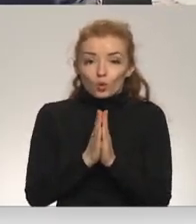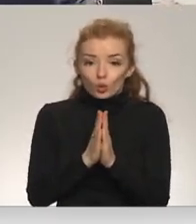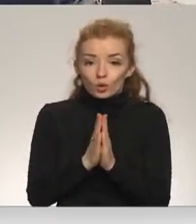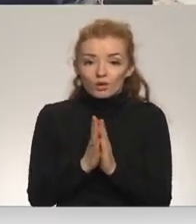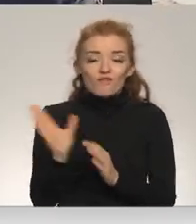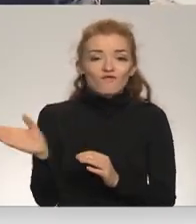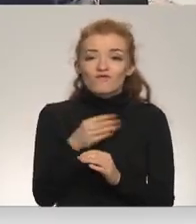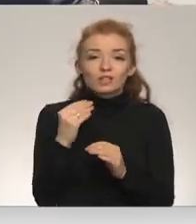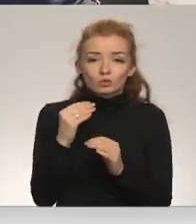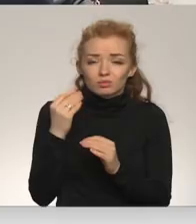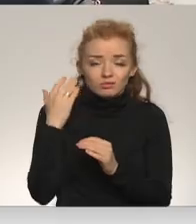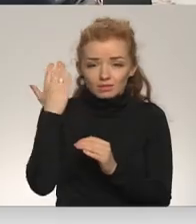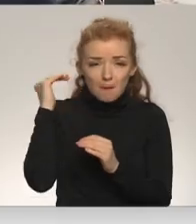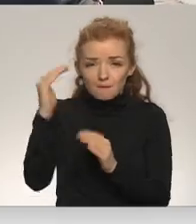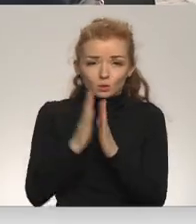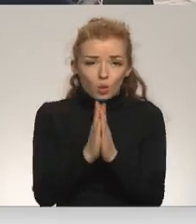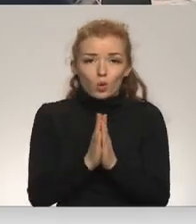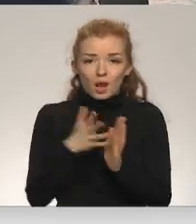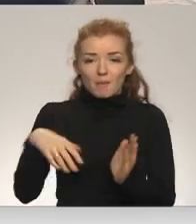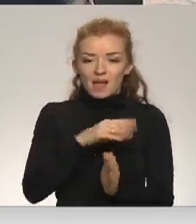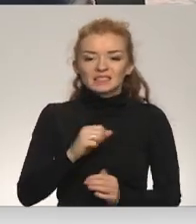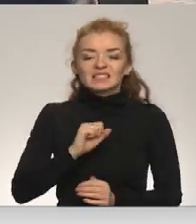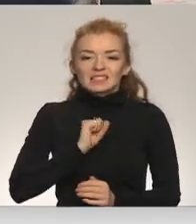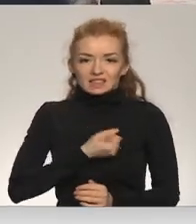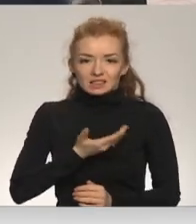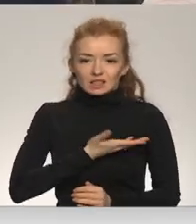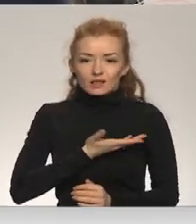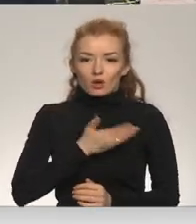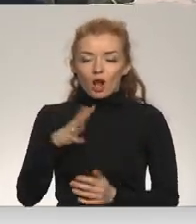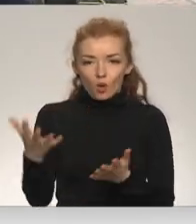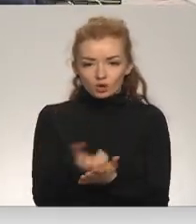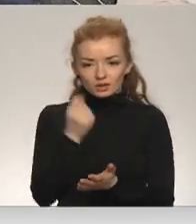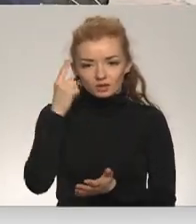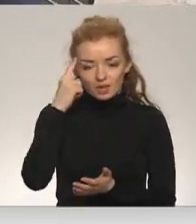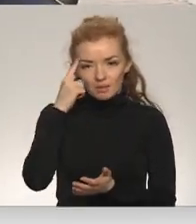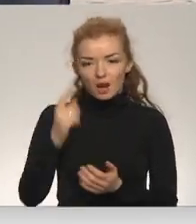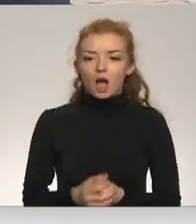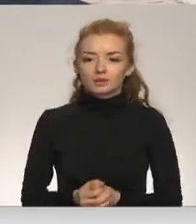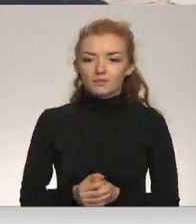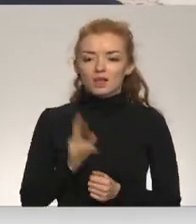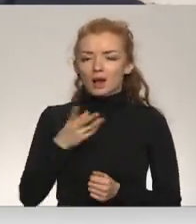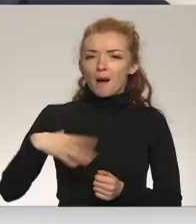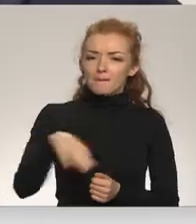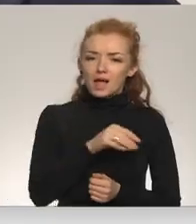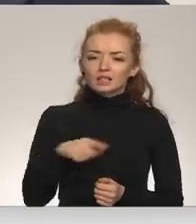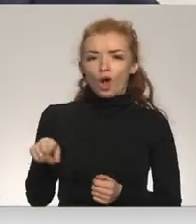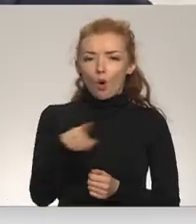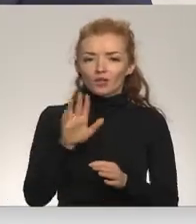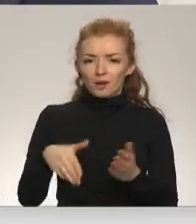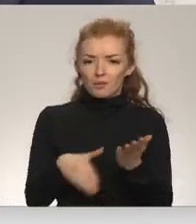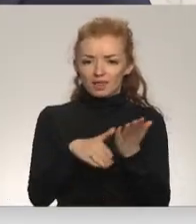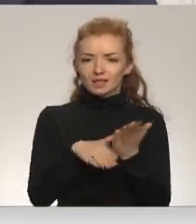lūgt visus augstākos spēkus, lai mēs izdzīvotu, lai saprāts uzvarētu. Slavu Ukrainai! Ko mēs kā tauta varētu darīt, lai palīdzētu šobrīd